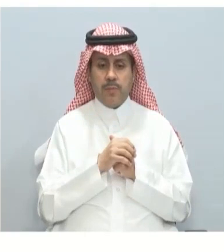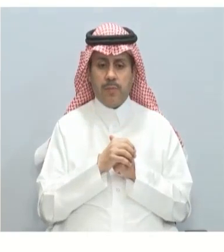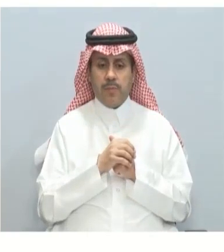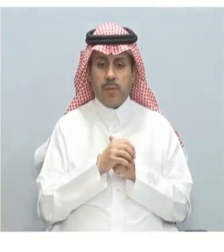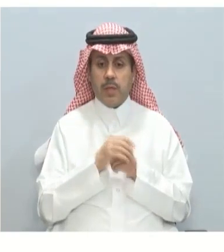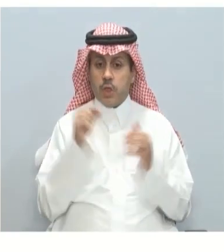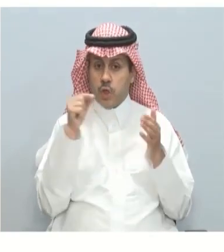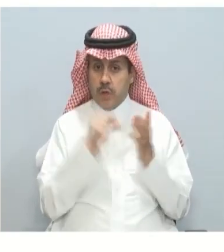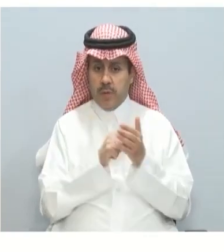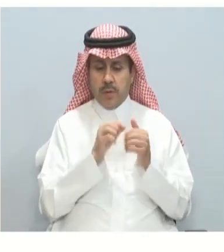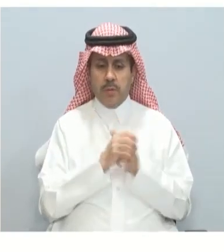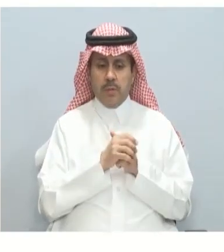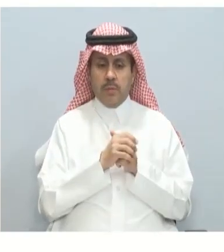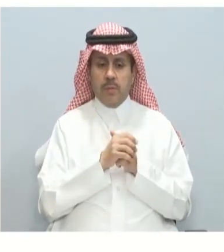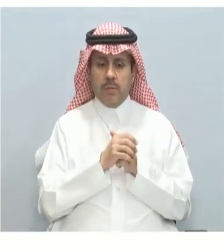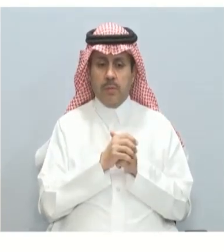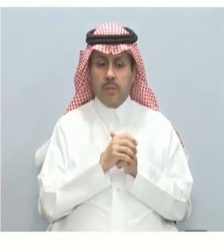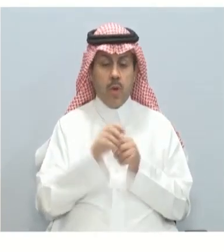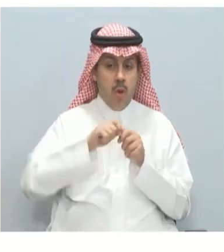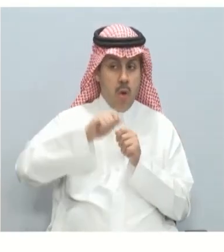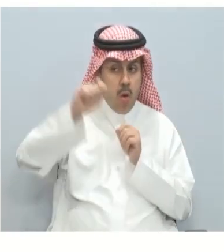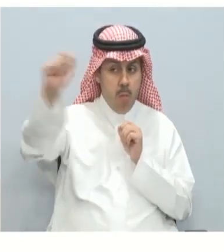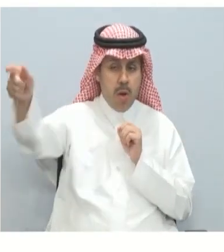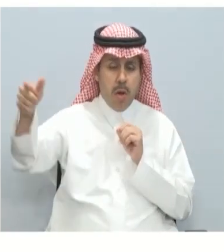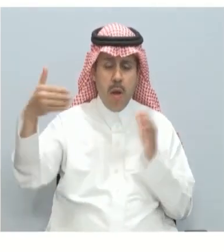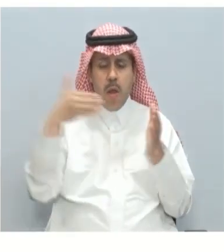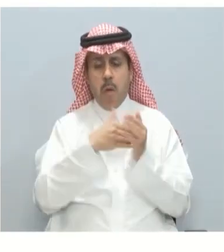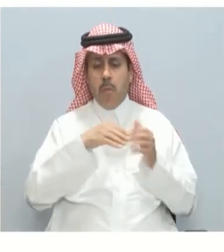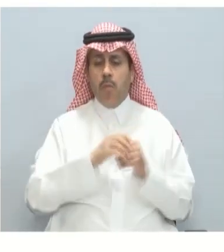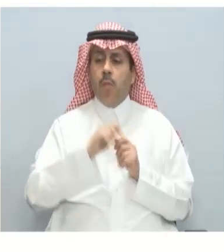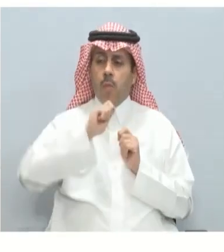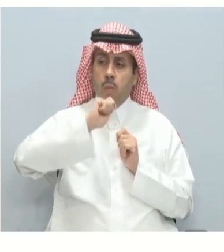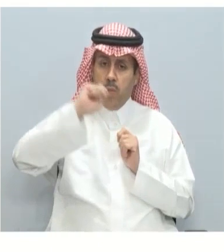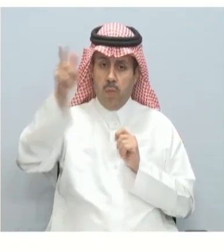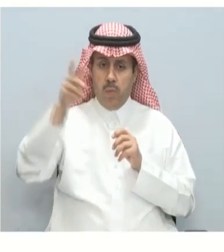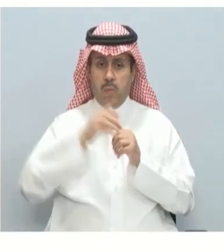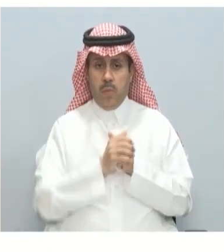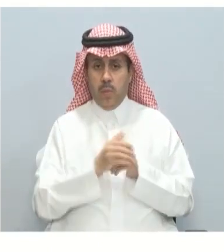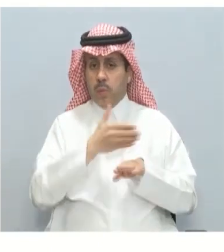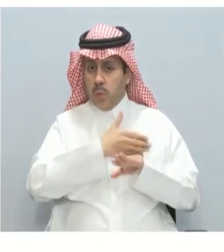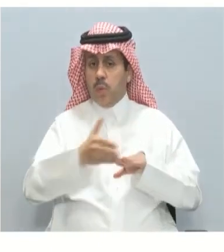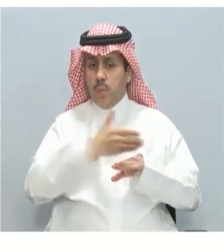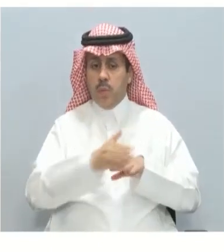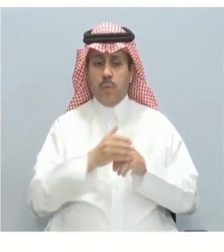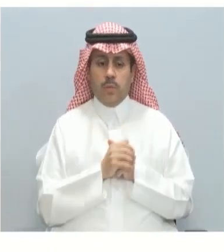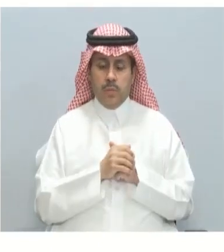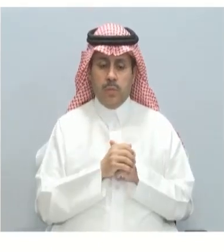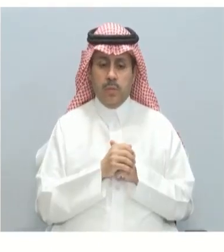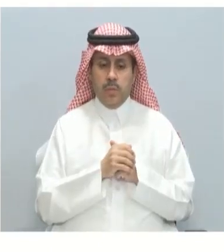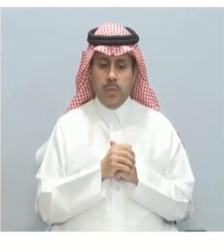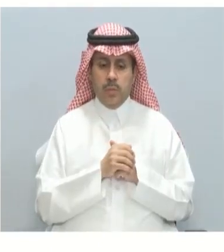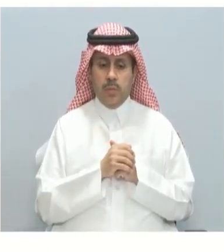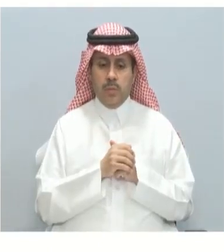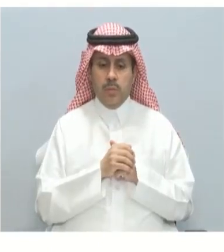صفر راح تكون الى ما لا نهايه يعني بيكون عندي كل افف اكس بحيث ان افف اكس اكبر او يساوي